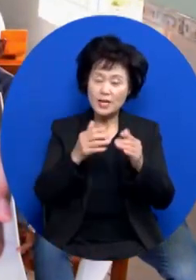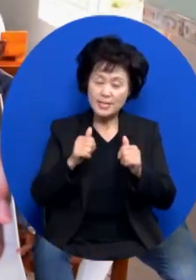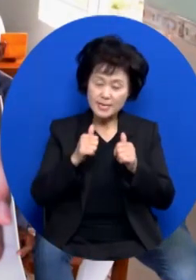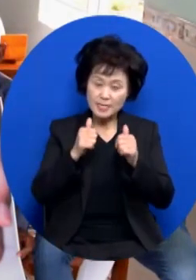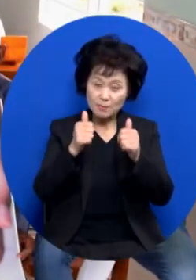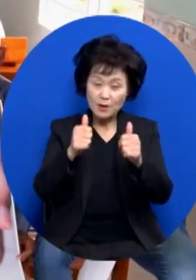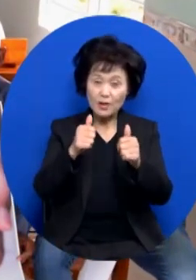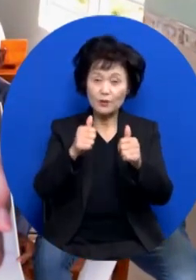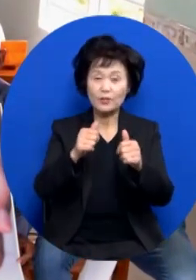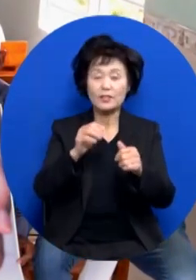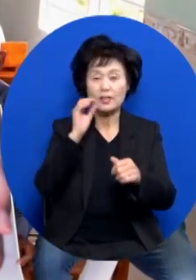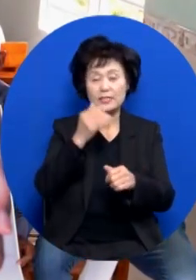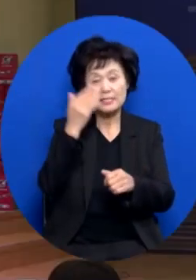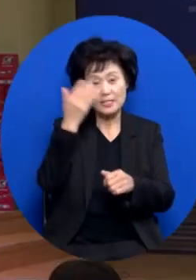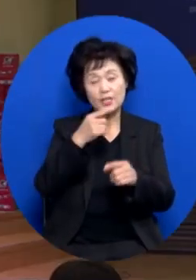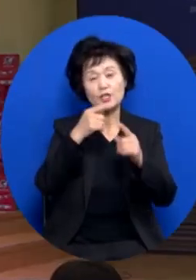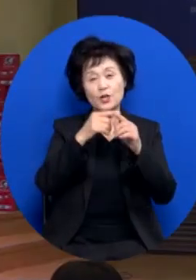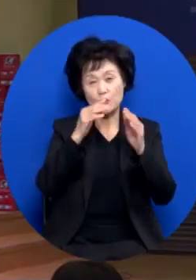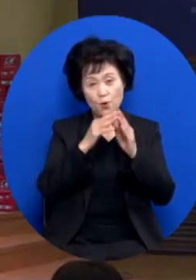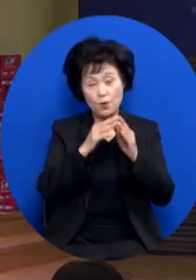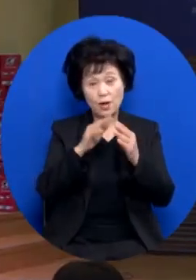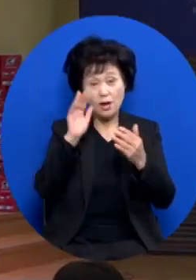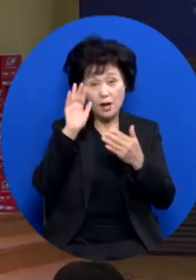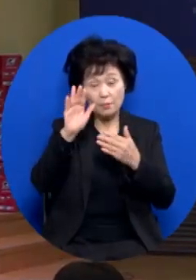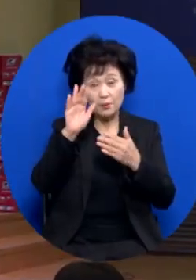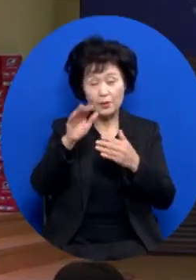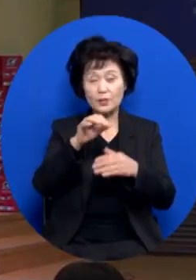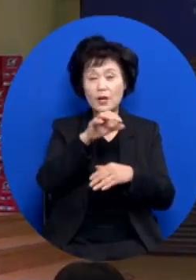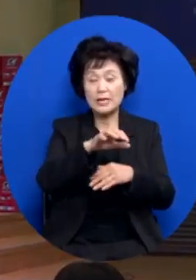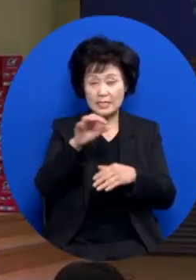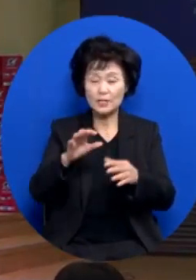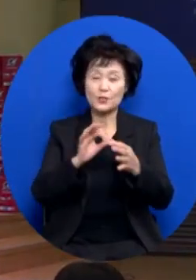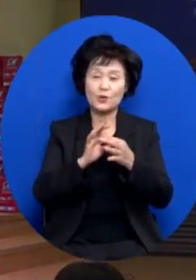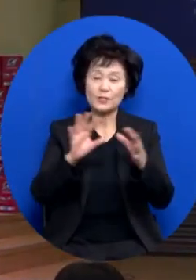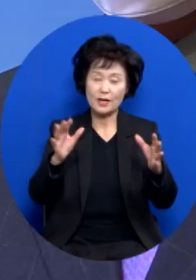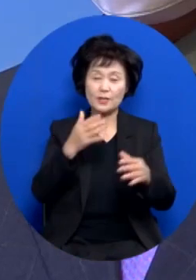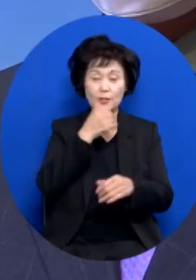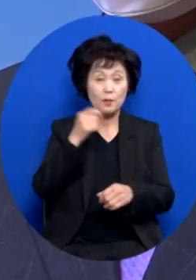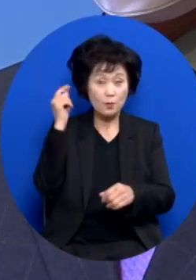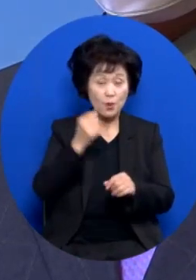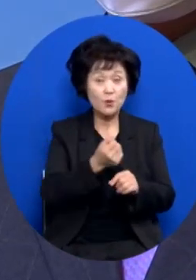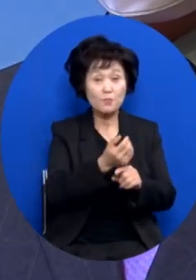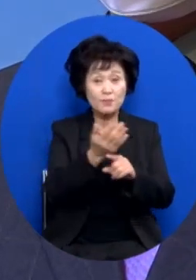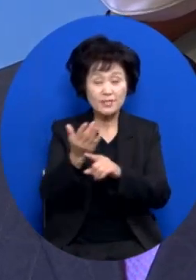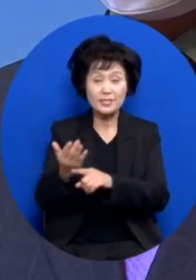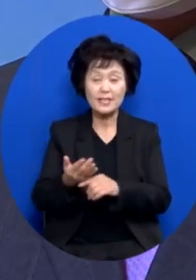있는 조치원 성결교회. 앞으로도 장소를 불문하고 복음 전파의